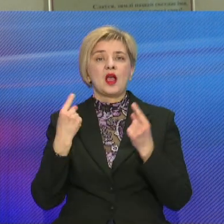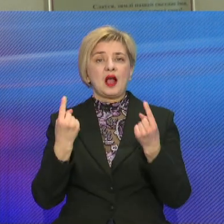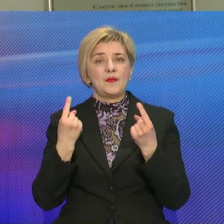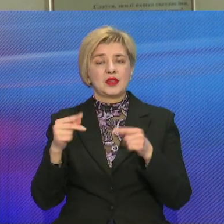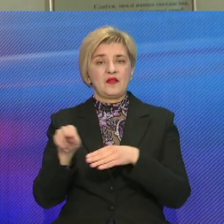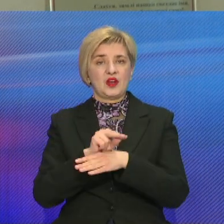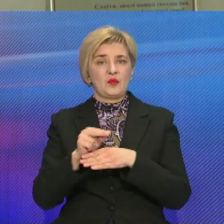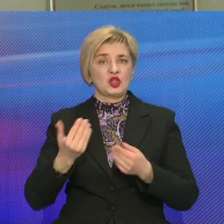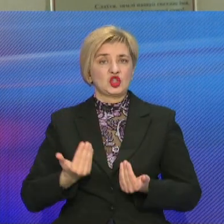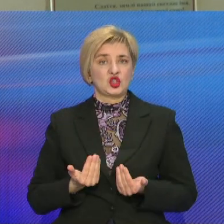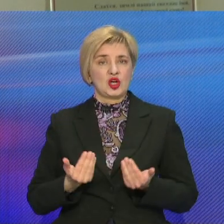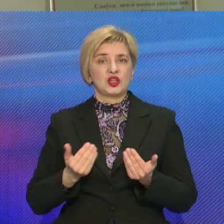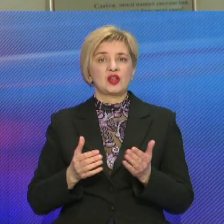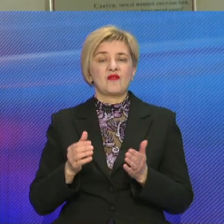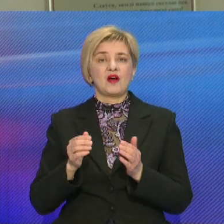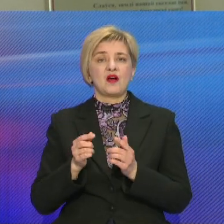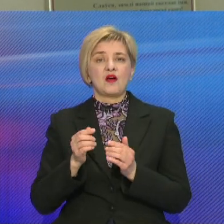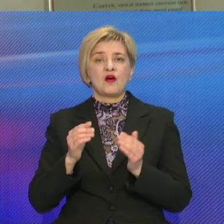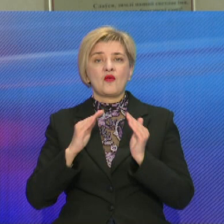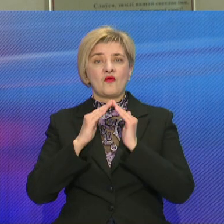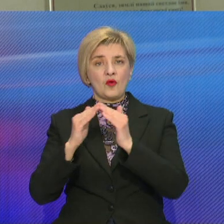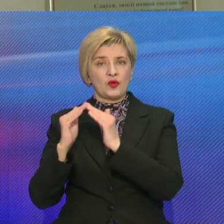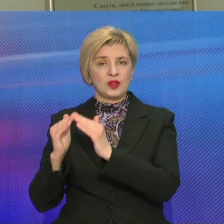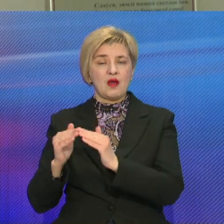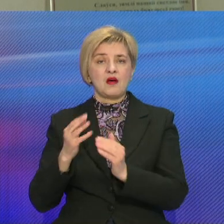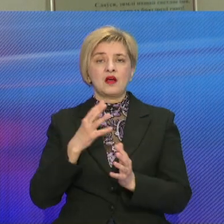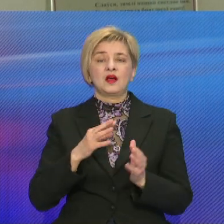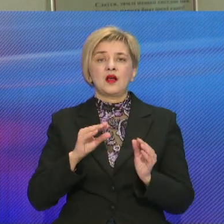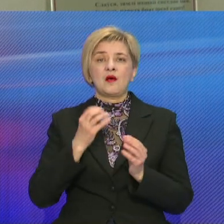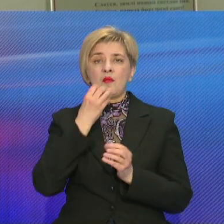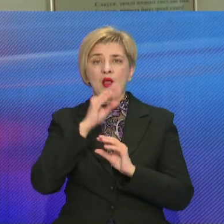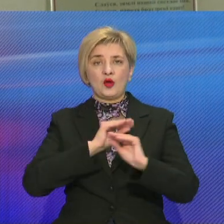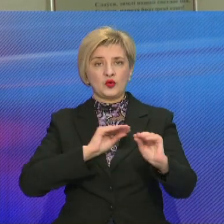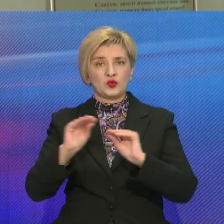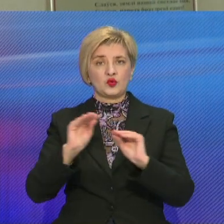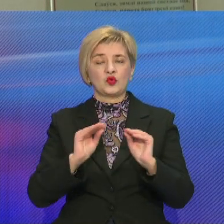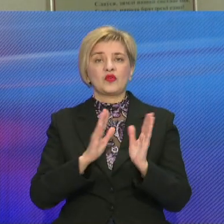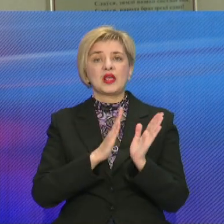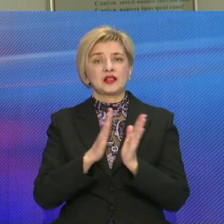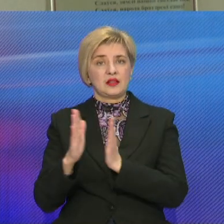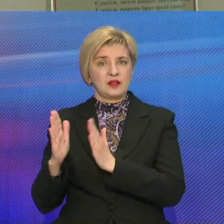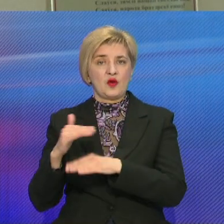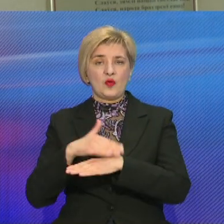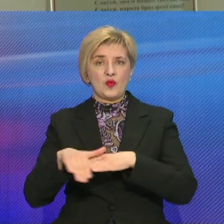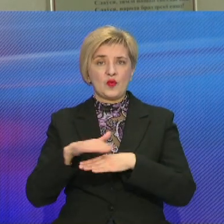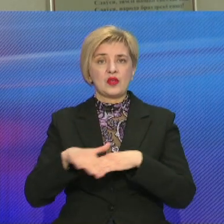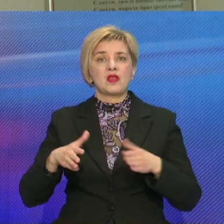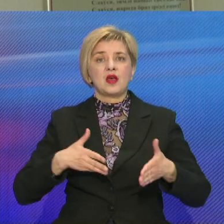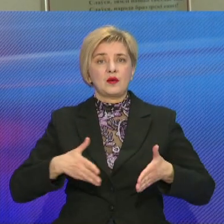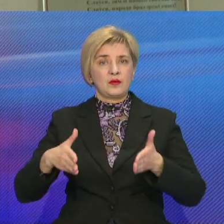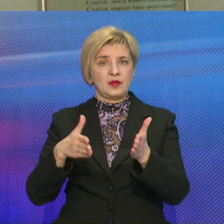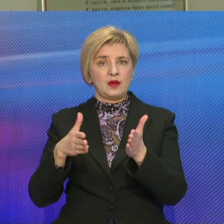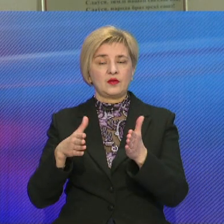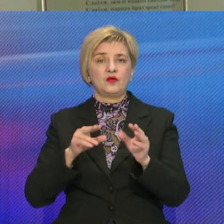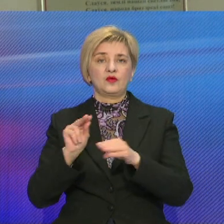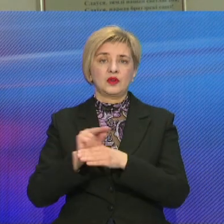фонда, благоустройства, содержания улиц населенных пунктов, в том числе и покрытия улиц населенных пунктов,